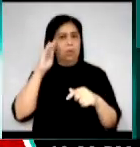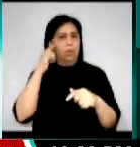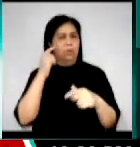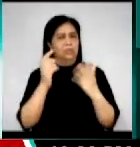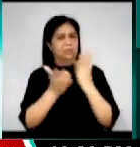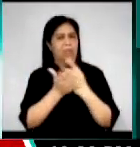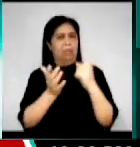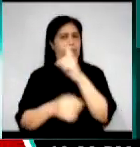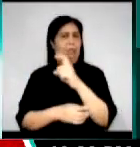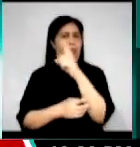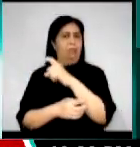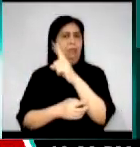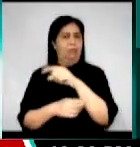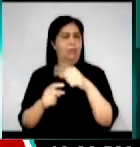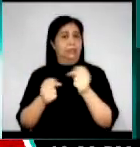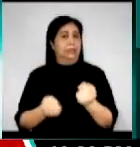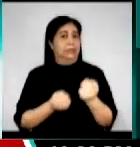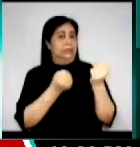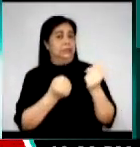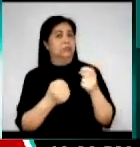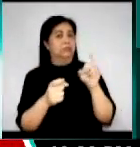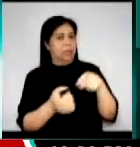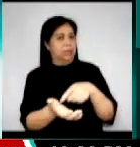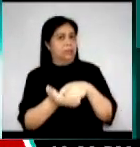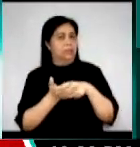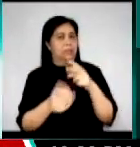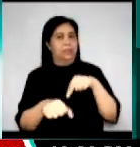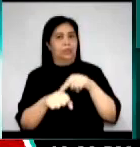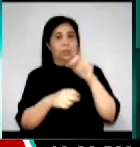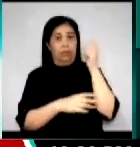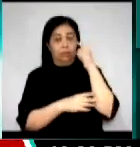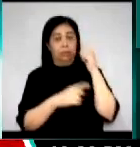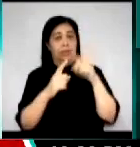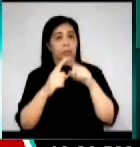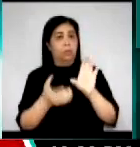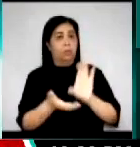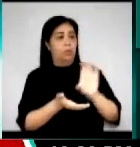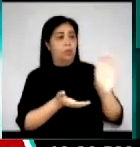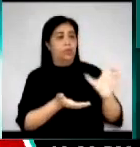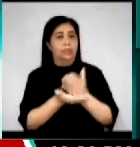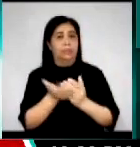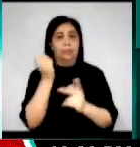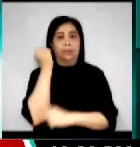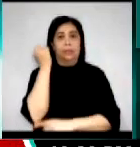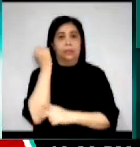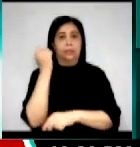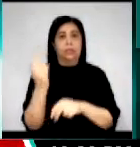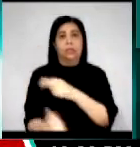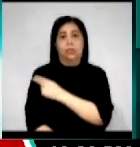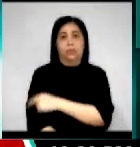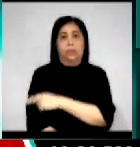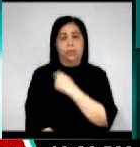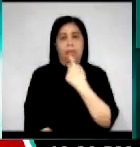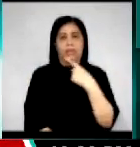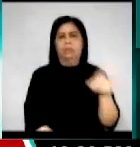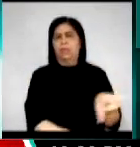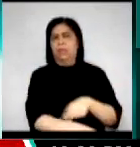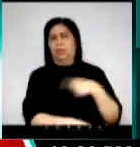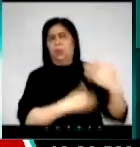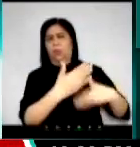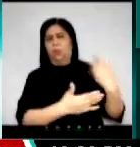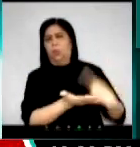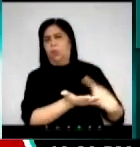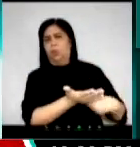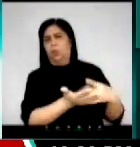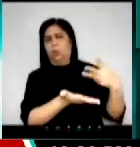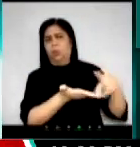kanyang panukalang obligahin ang national government na pondohan ng ilang provincial hospital. Pinatatagal lang daw ni Drilon ang pagtalakay sa